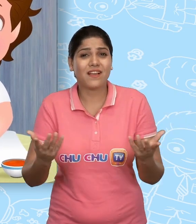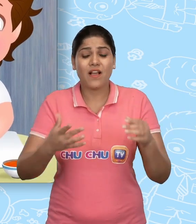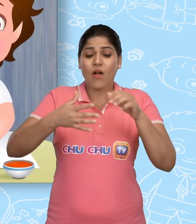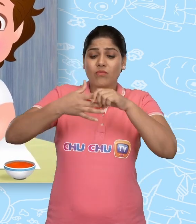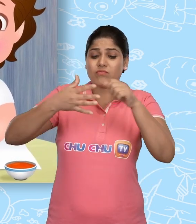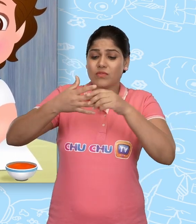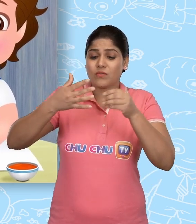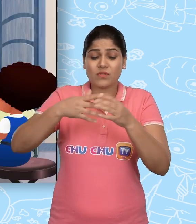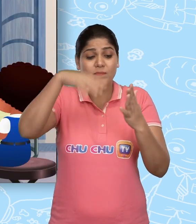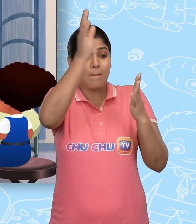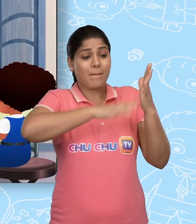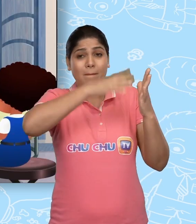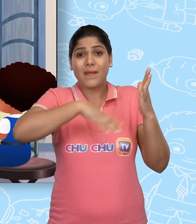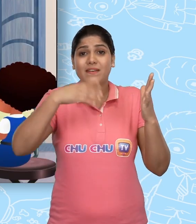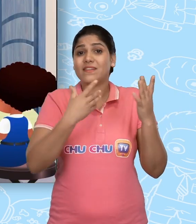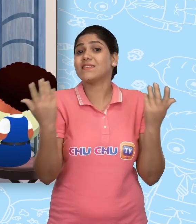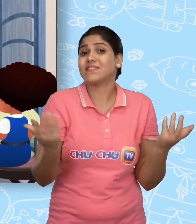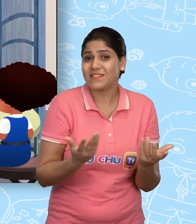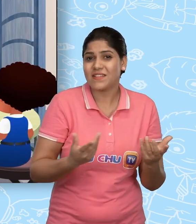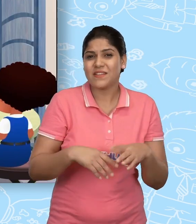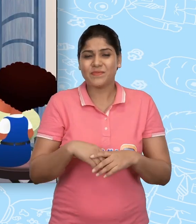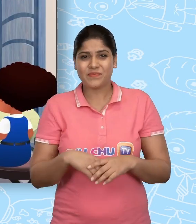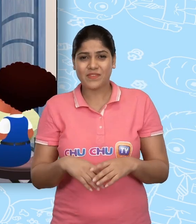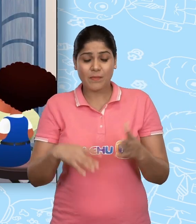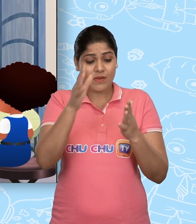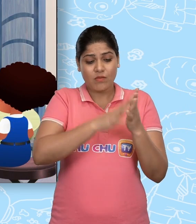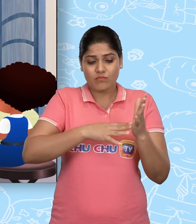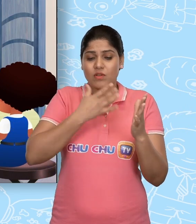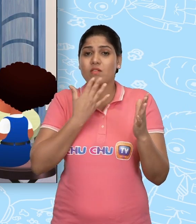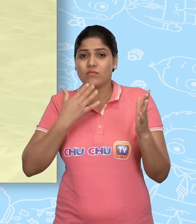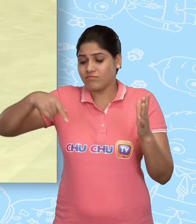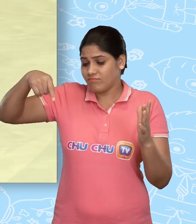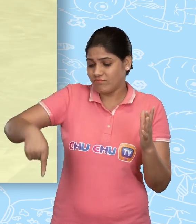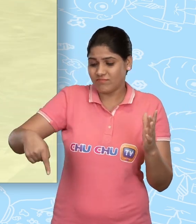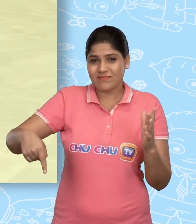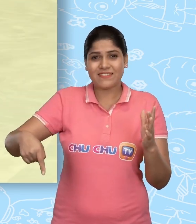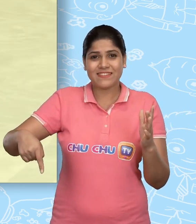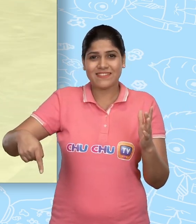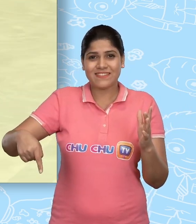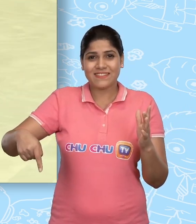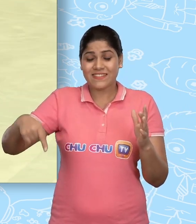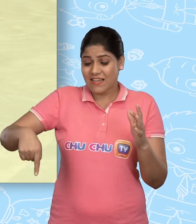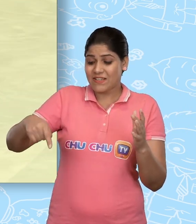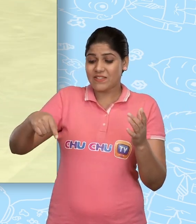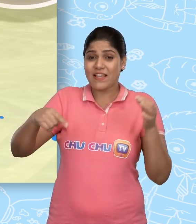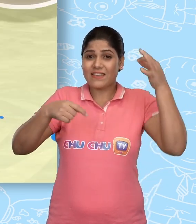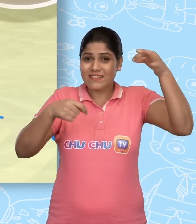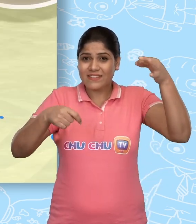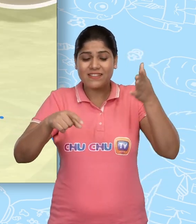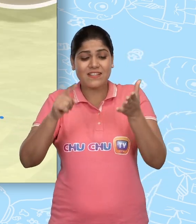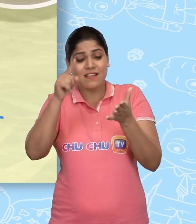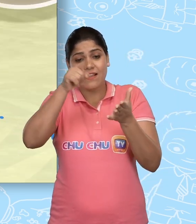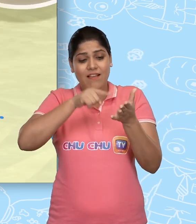दिखाया कि उंगलियों से कैसे पेंट कर सकते हैं। अपनी उंगली को रंग में डुबो, अब